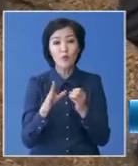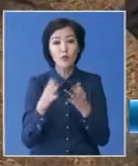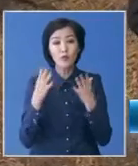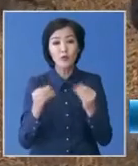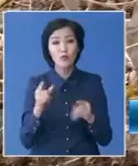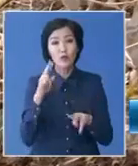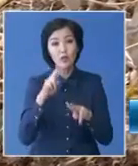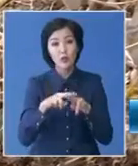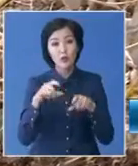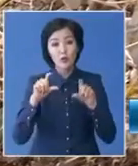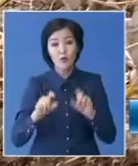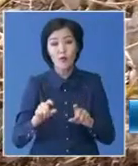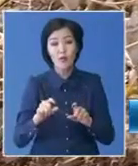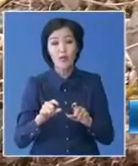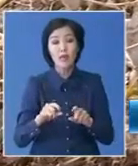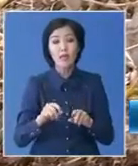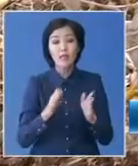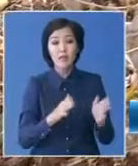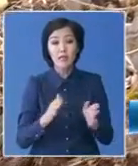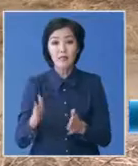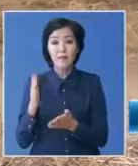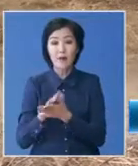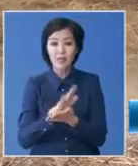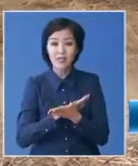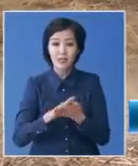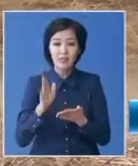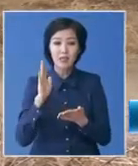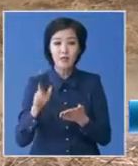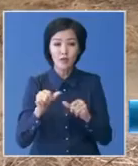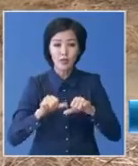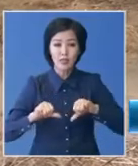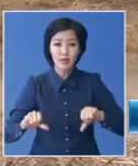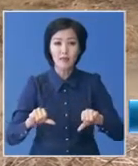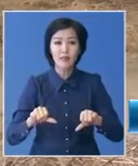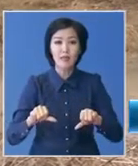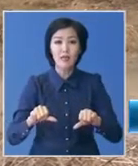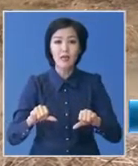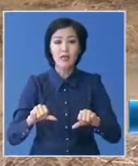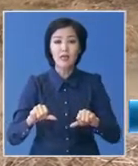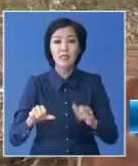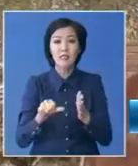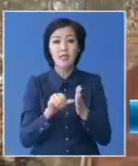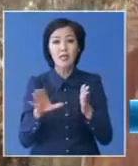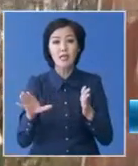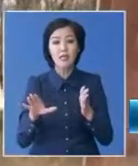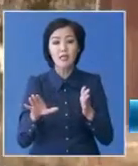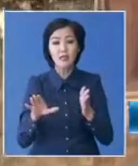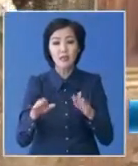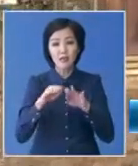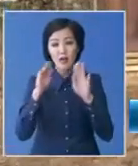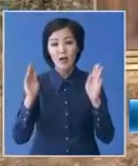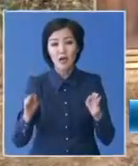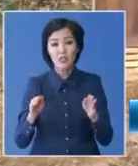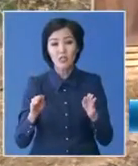қаматпақшы. Өйткені тәртіп бар жерде тазалық болады. Бұдан бөлек тексеру комиссиясы ашық жатқан мына электр торабында сынға алды.